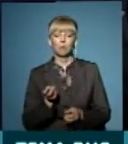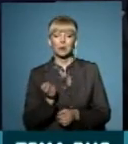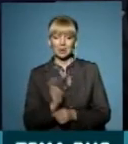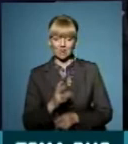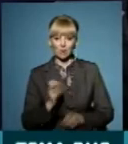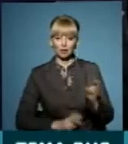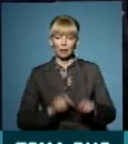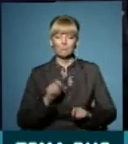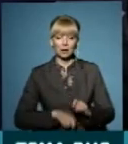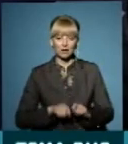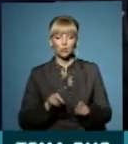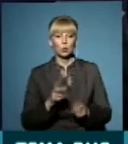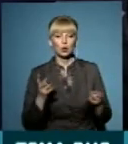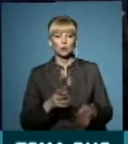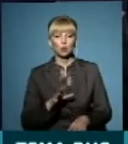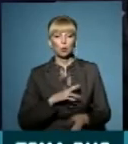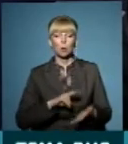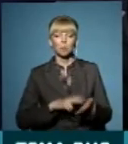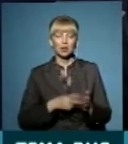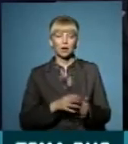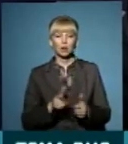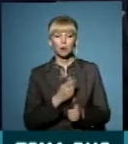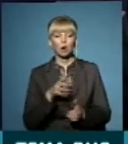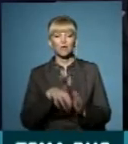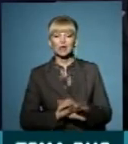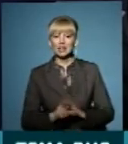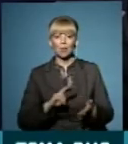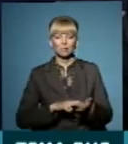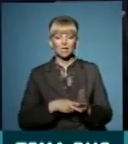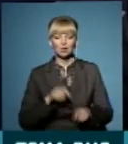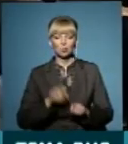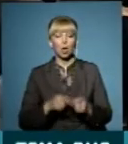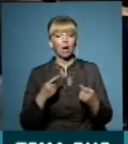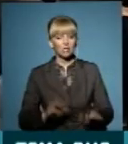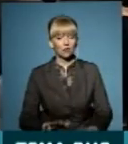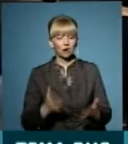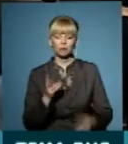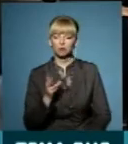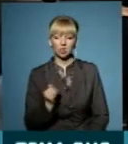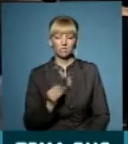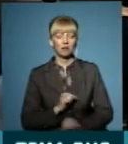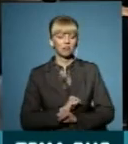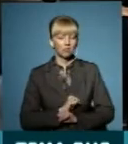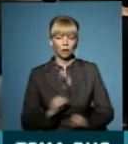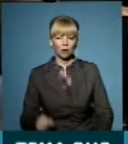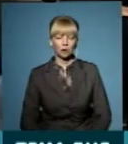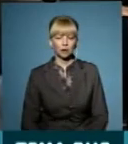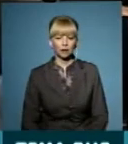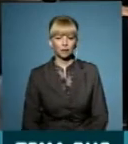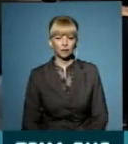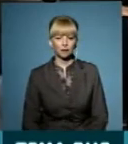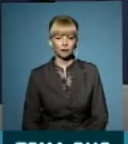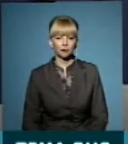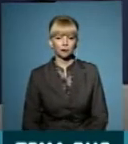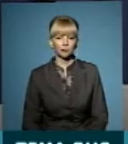підприємство перевірити, то треба, щоб була планова або позапланова перевірка. В іншому випадку? Ні. Не можна. А от